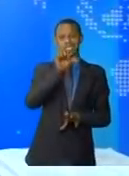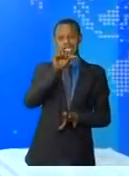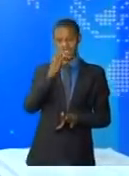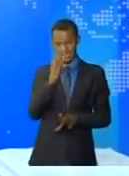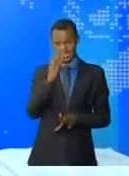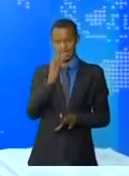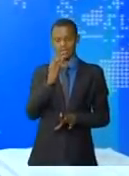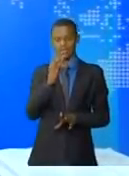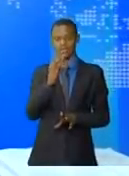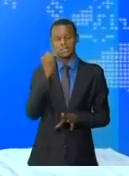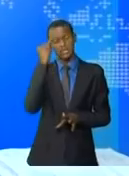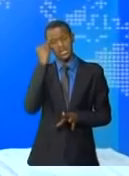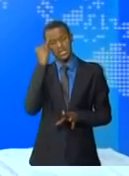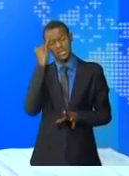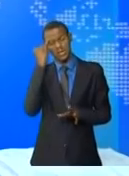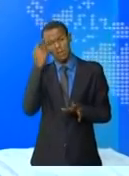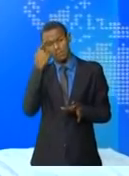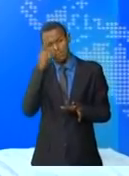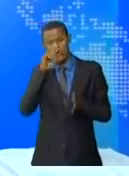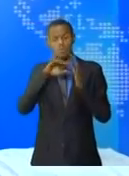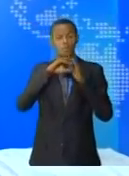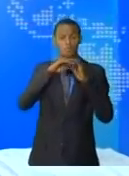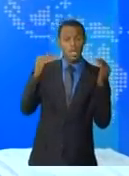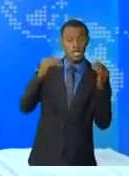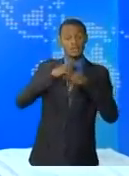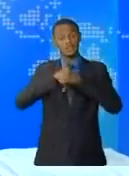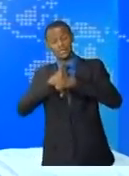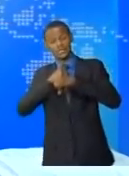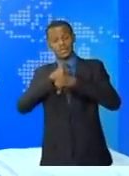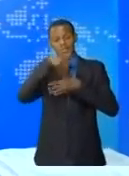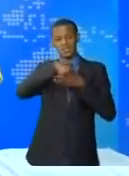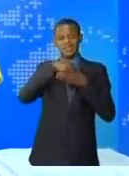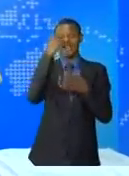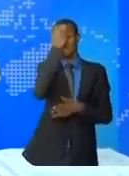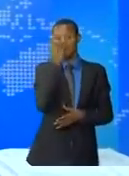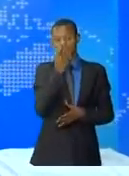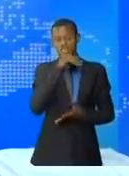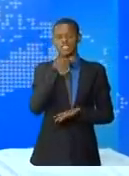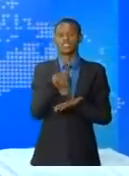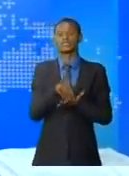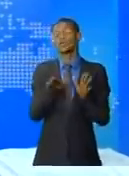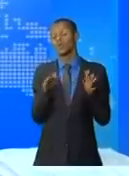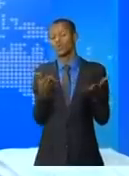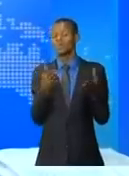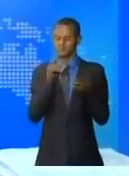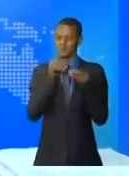paix, de sécurité et d'intégration sur l'Afrique centrale.